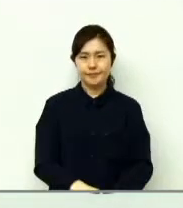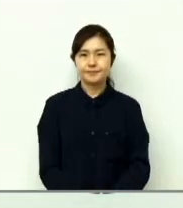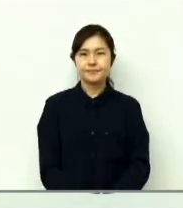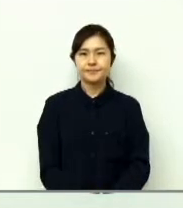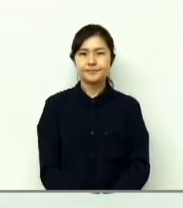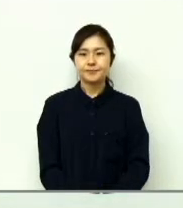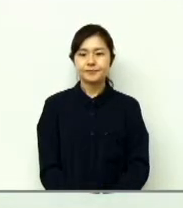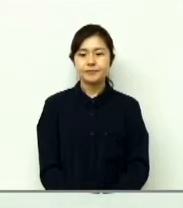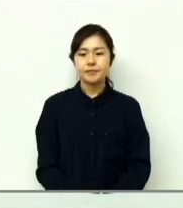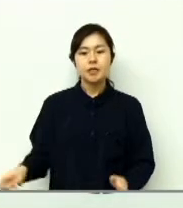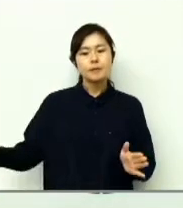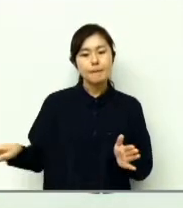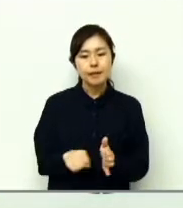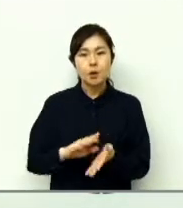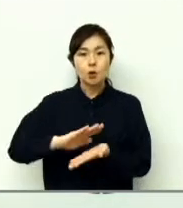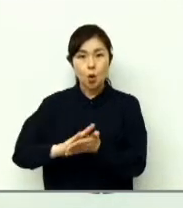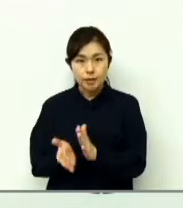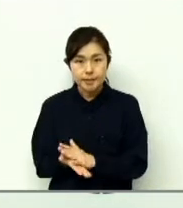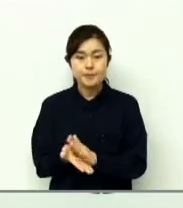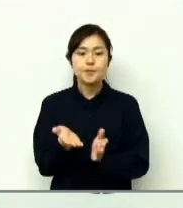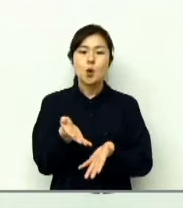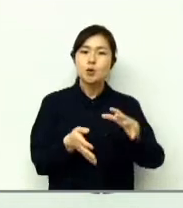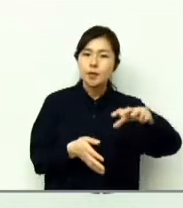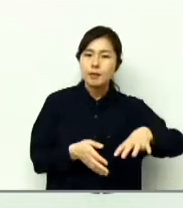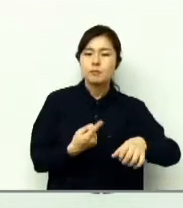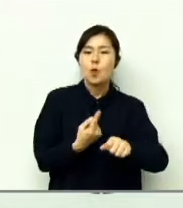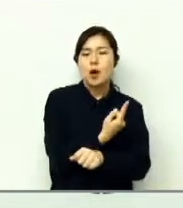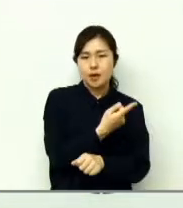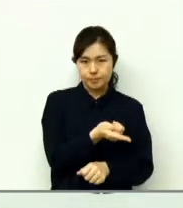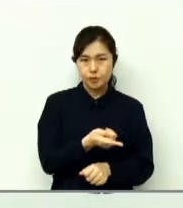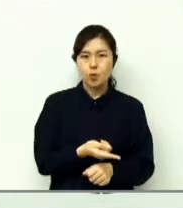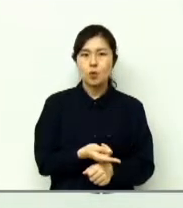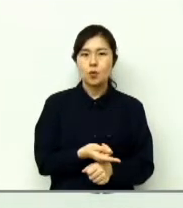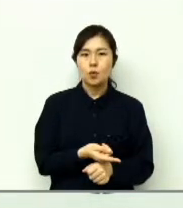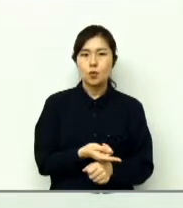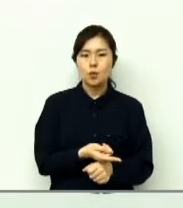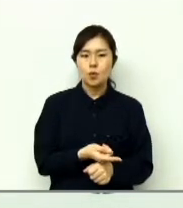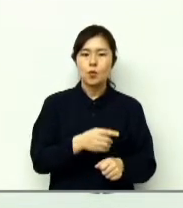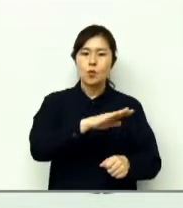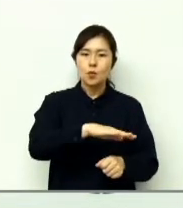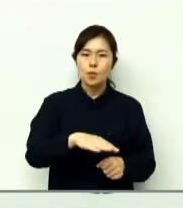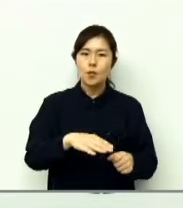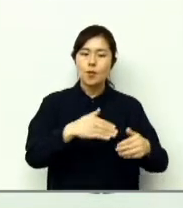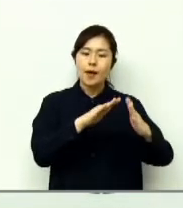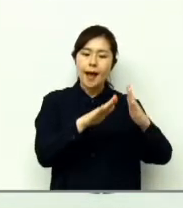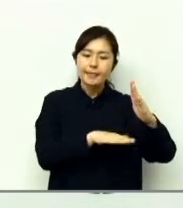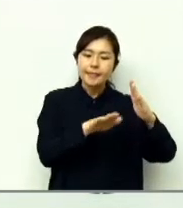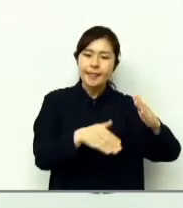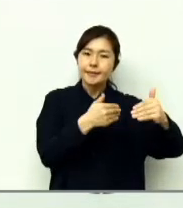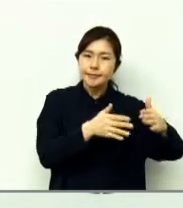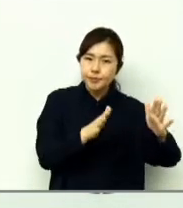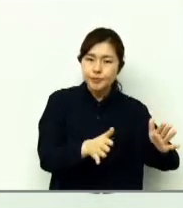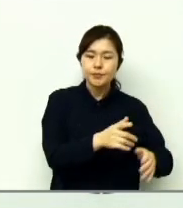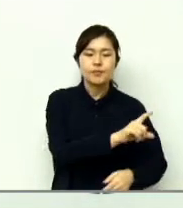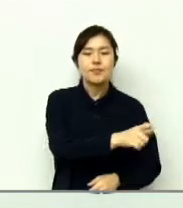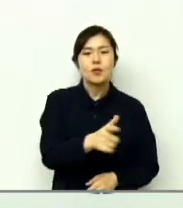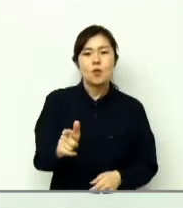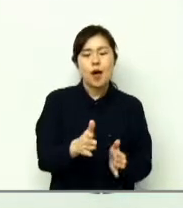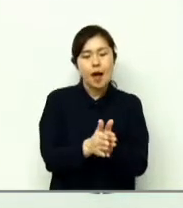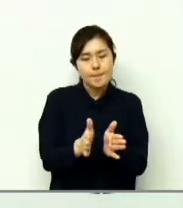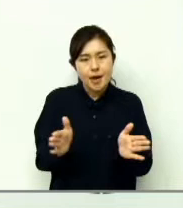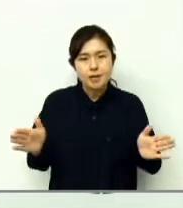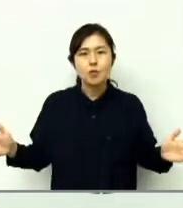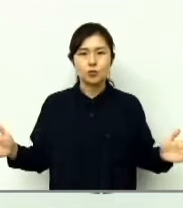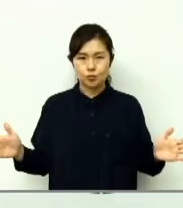認可保育所に加えまして、ナーサリールームや家庭保育室、子育て支援型幼稚園など、子どもを預けたい方